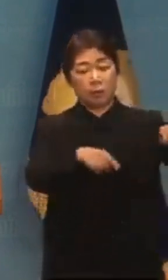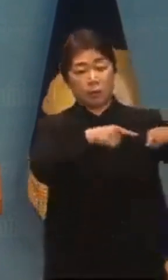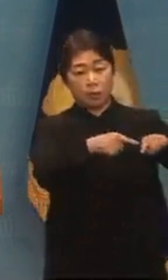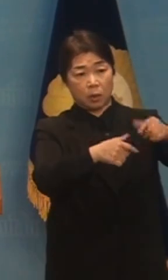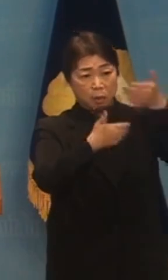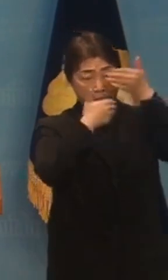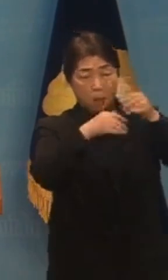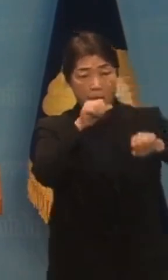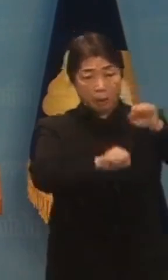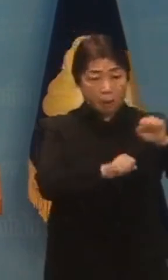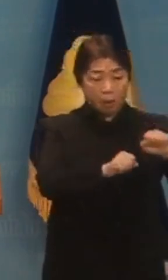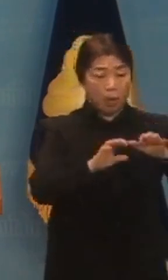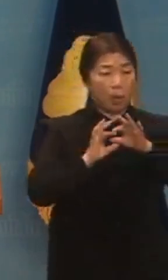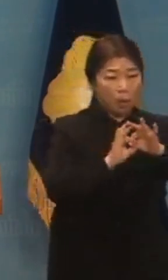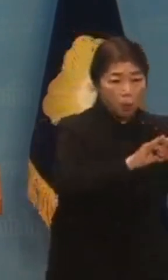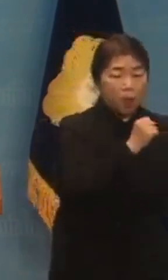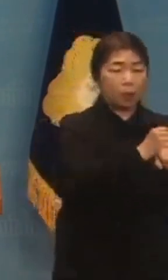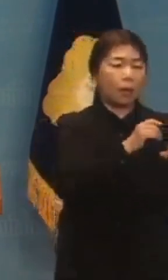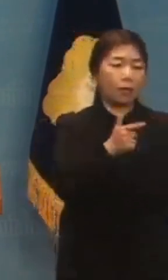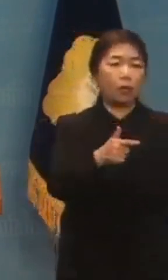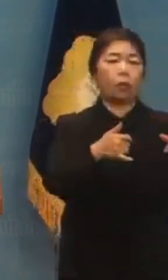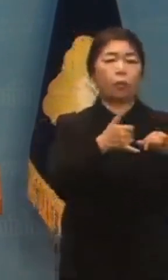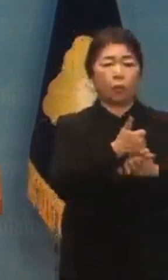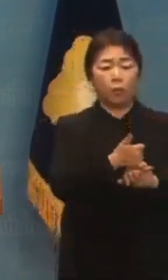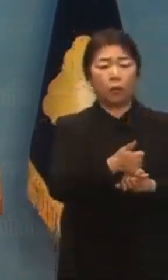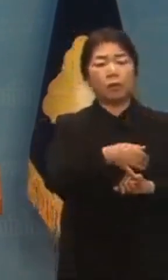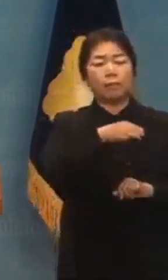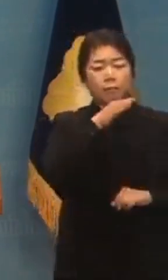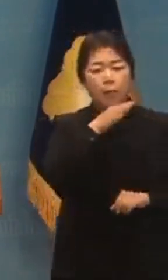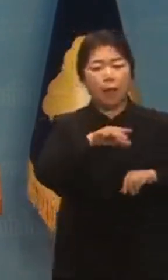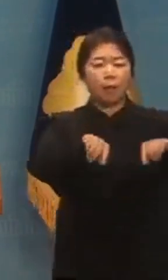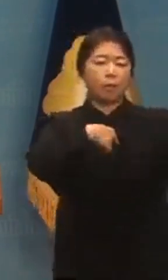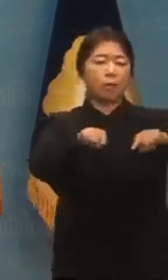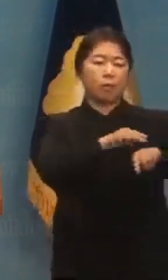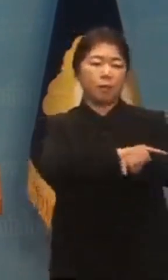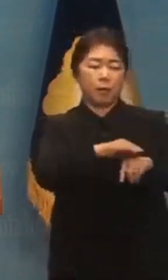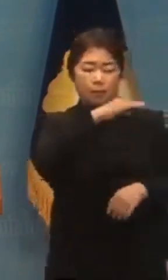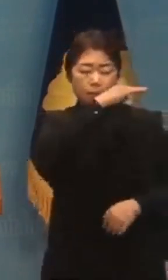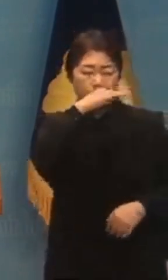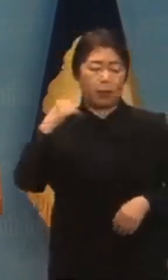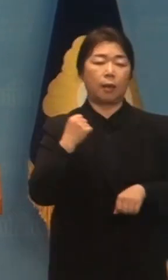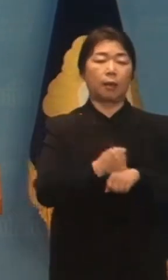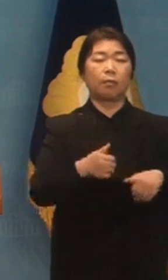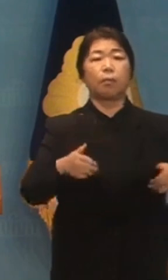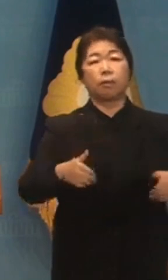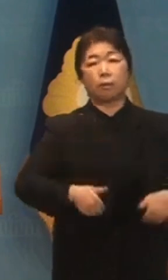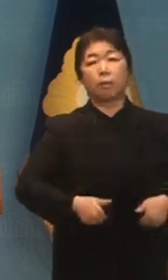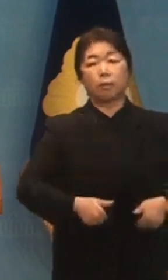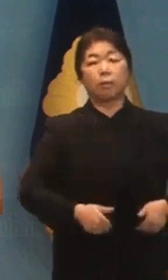테러가 반복되지 않도록 정치가 진짜 제 역할을 해야 할 때입니다.